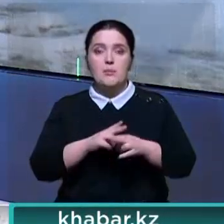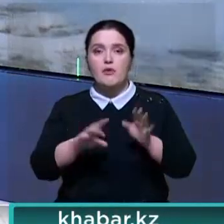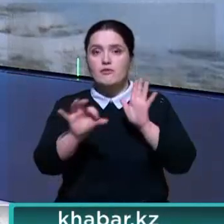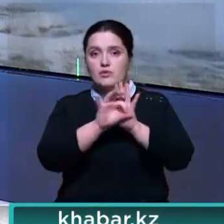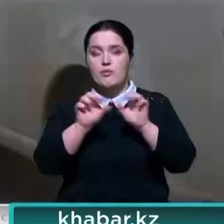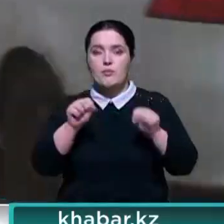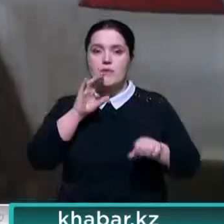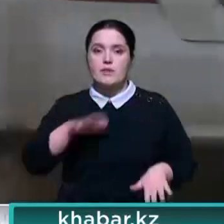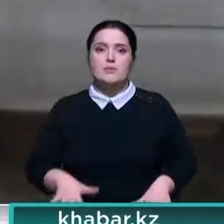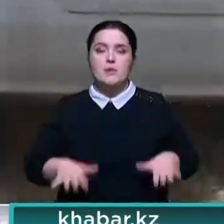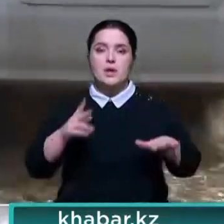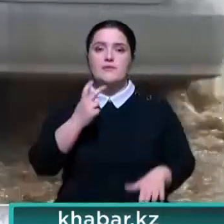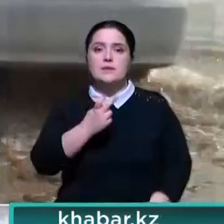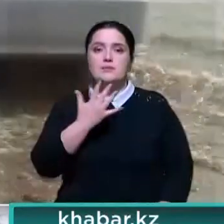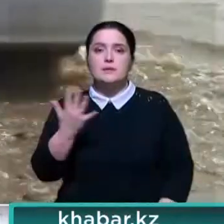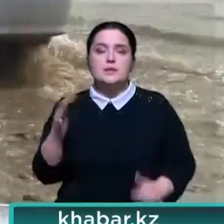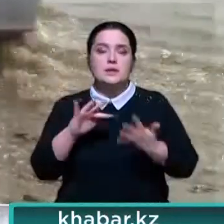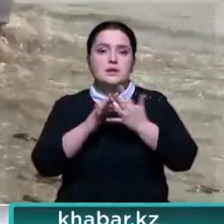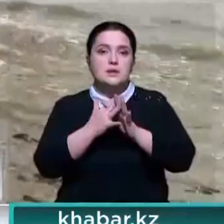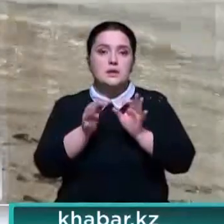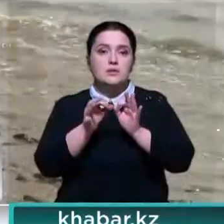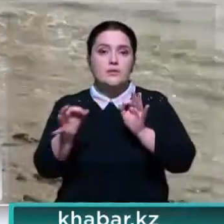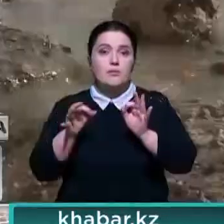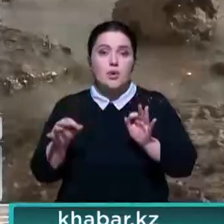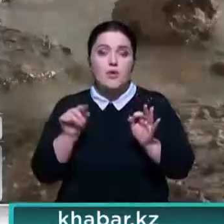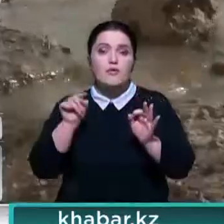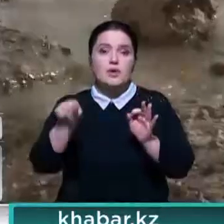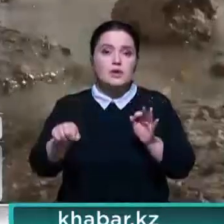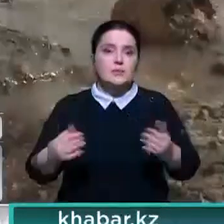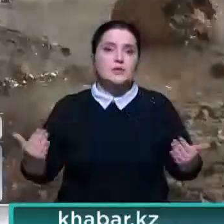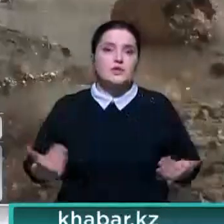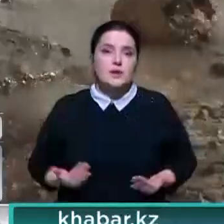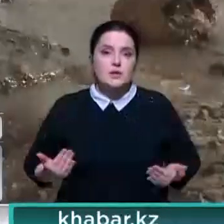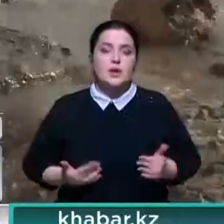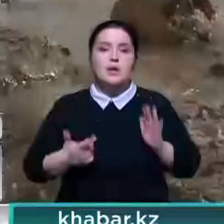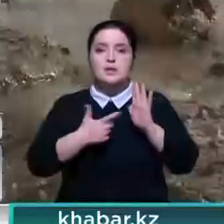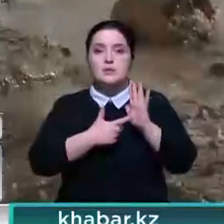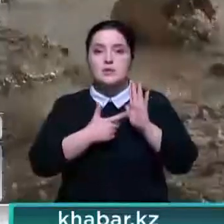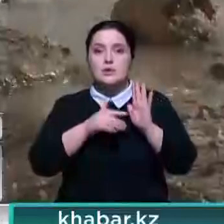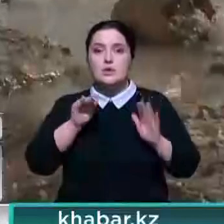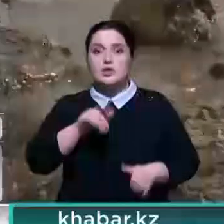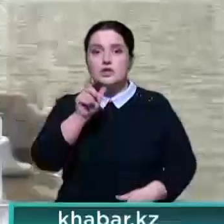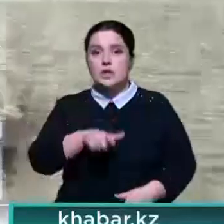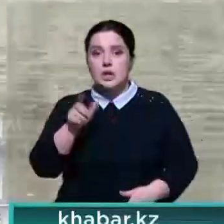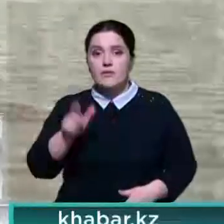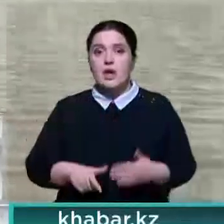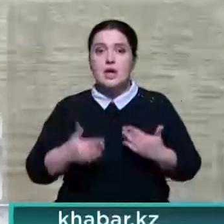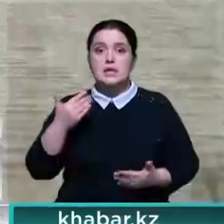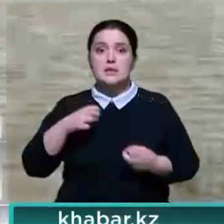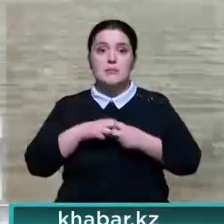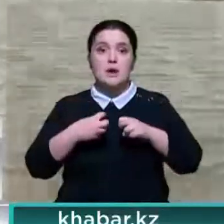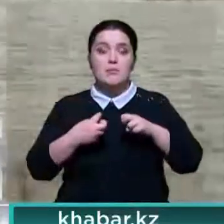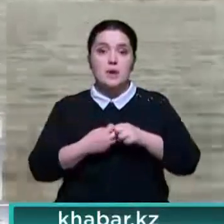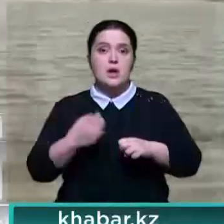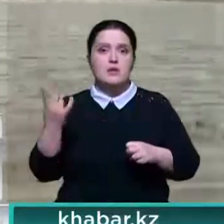В зоне возможного подтопления 255 населенных пунктов. В них проживают больше 700 тысяч человек.